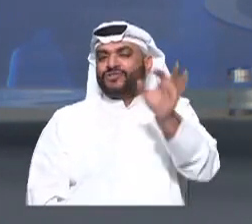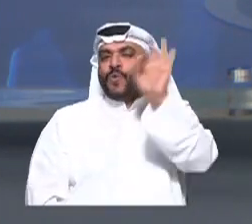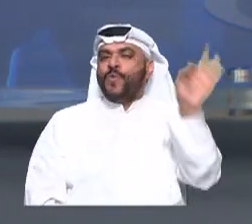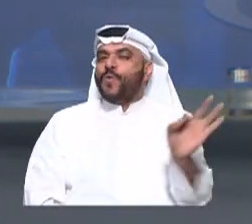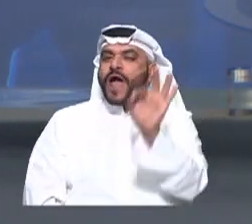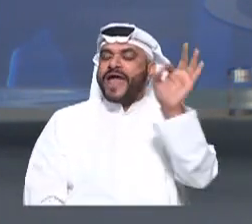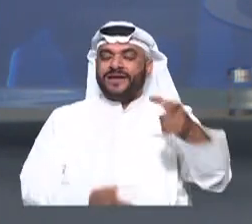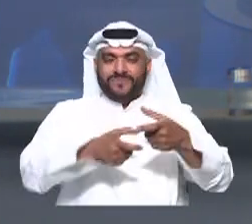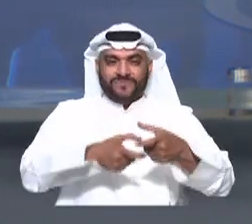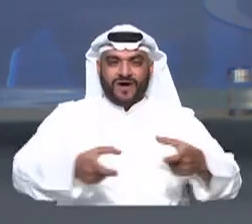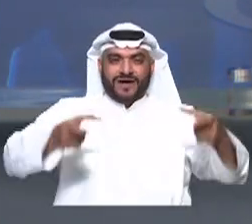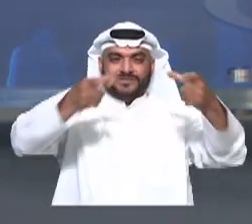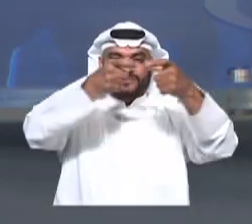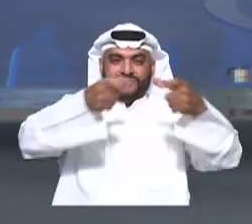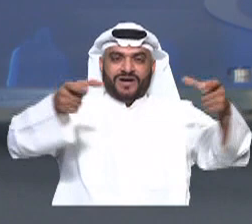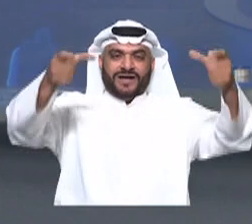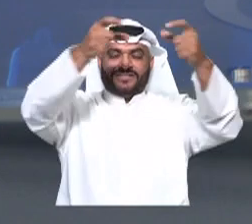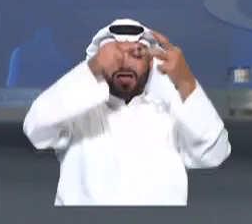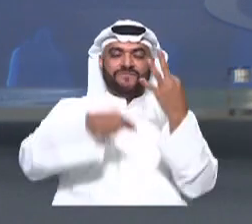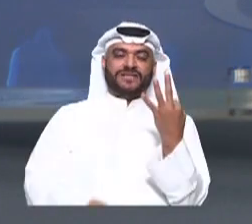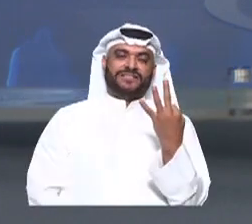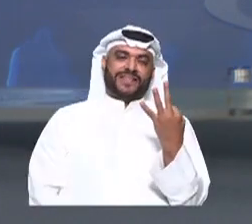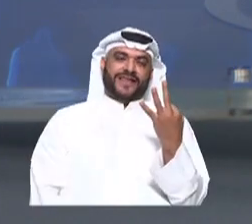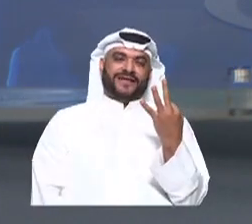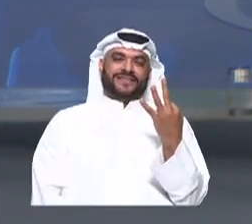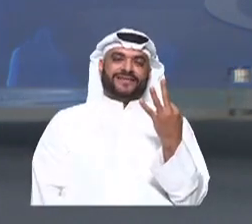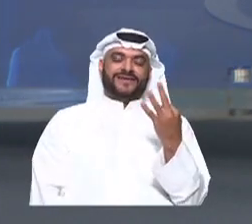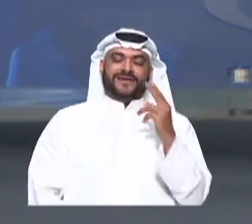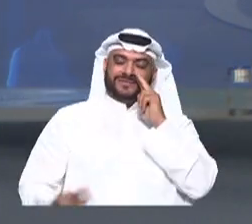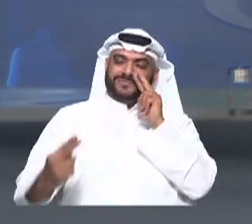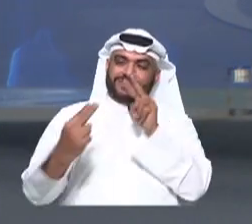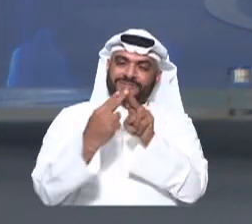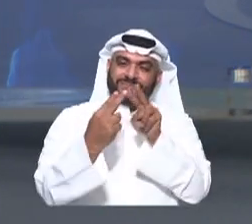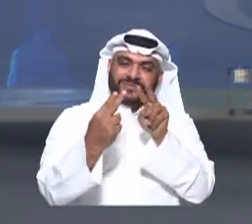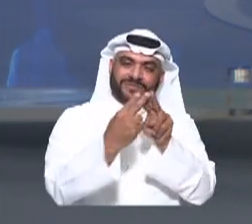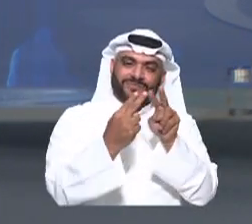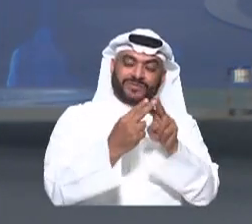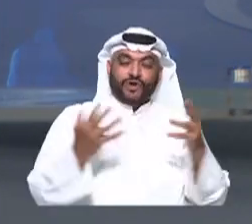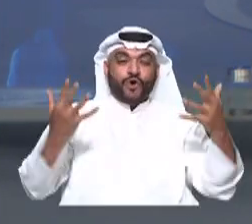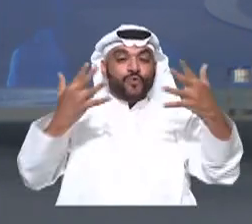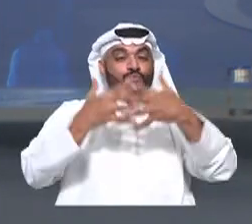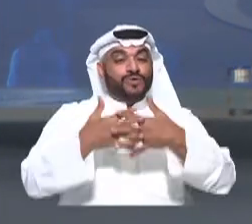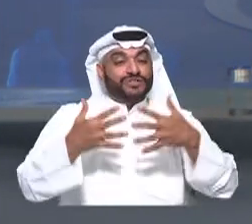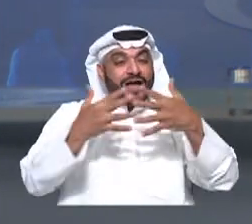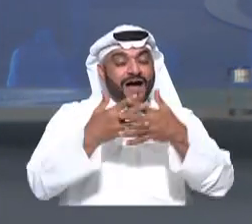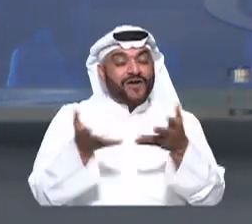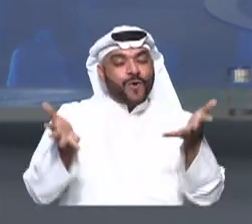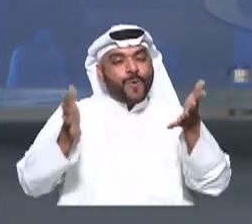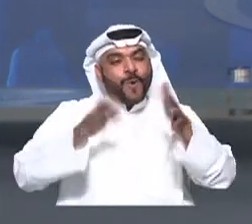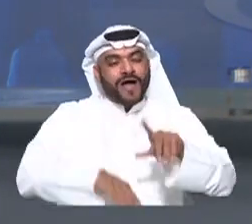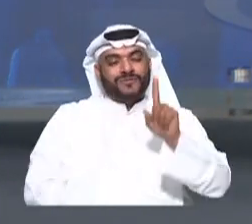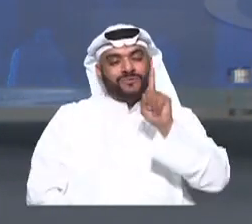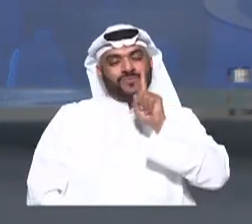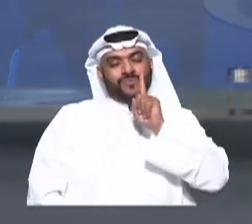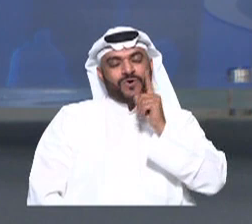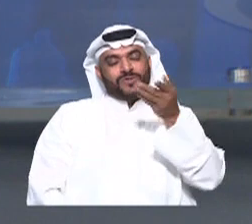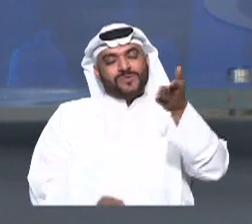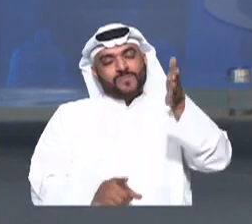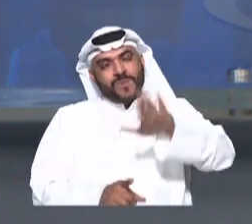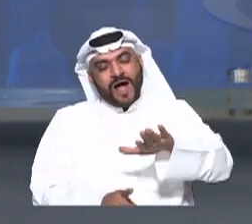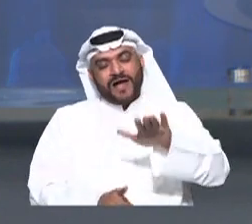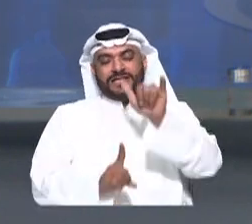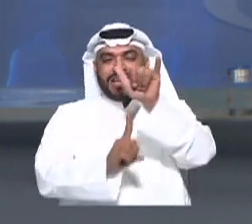الشهداء لتعزيز الروابط الأسرية بمشاركة عدد كبير من أمهات وأرامل الشهداء